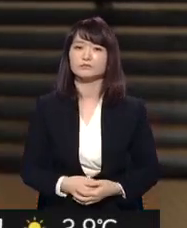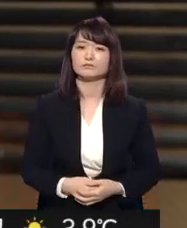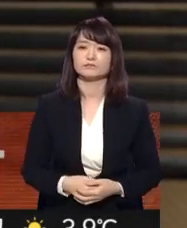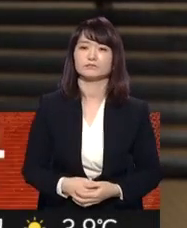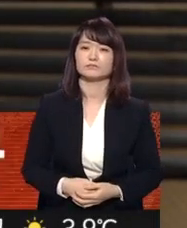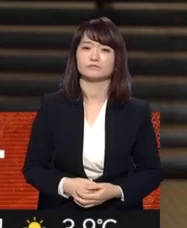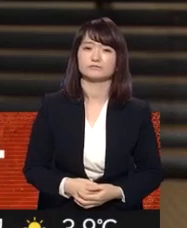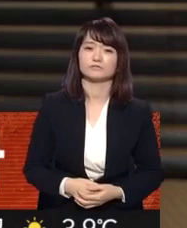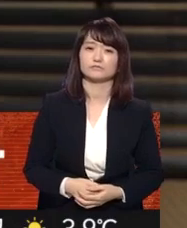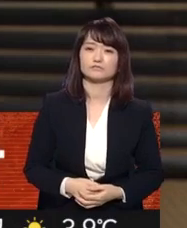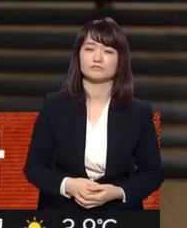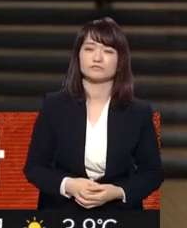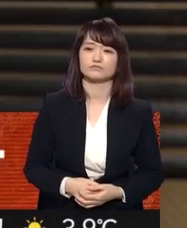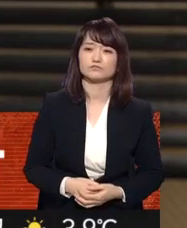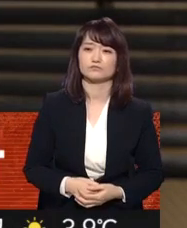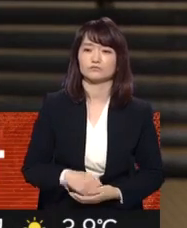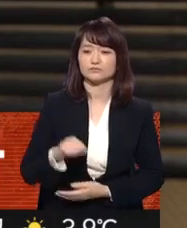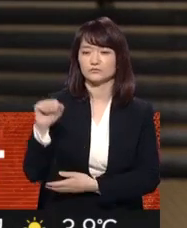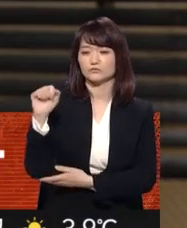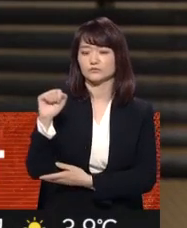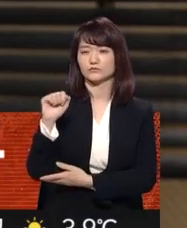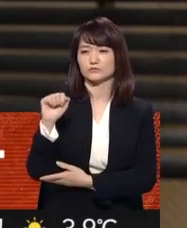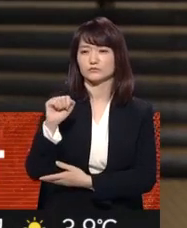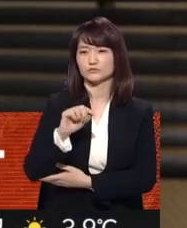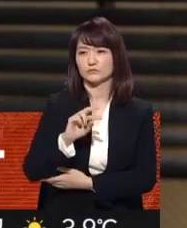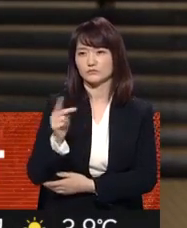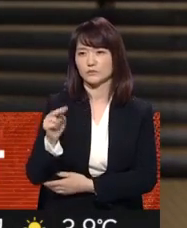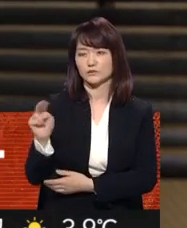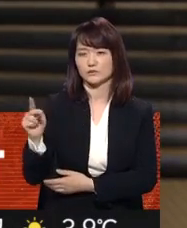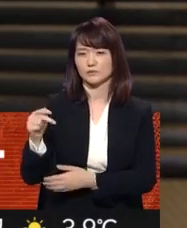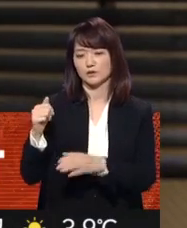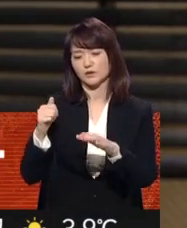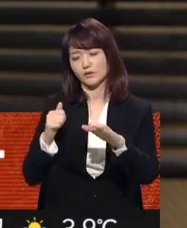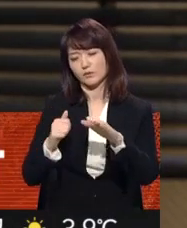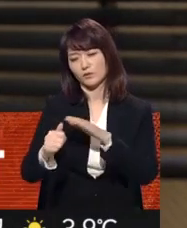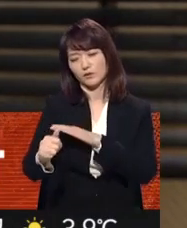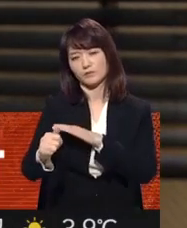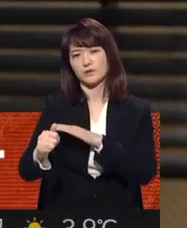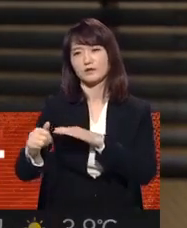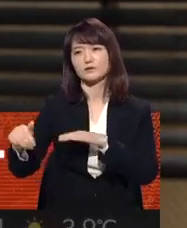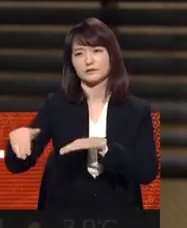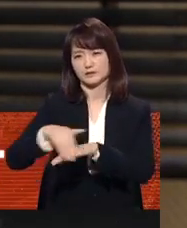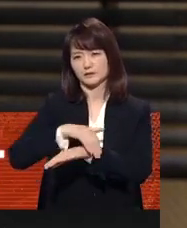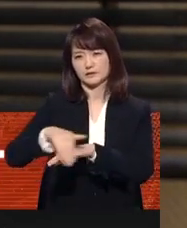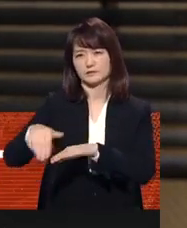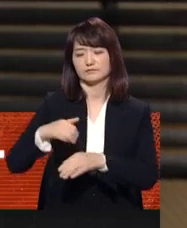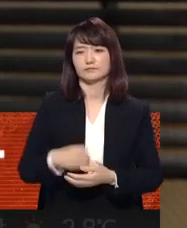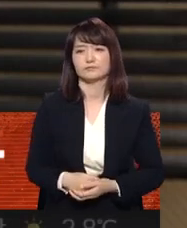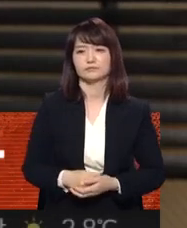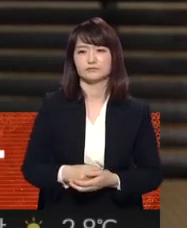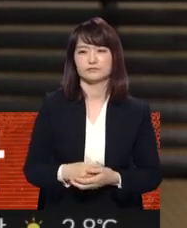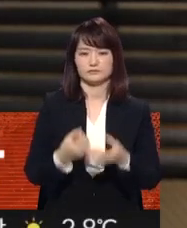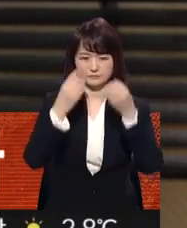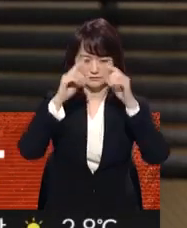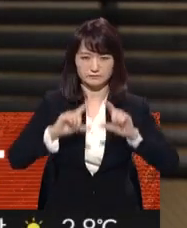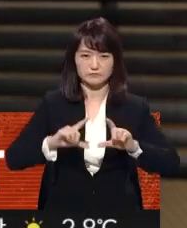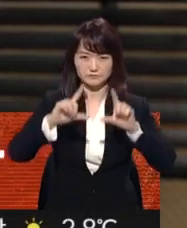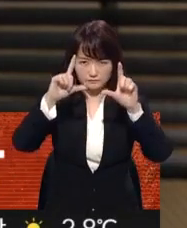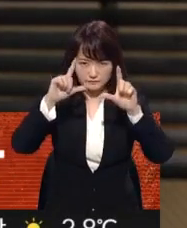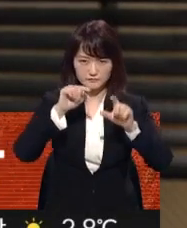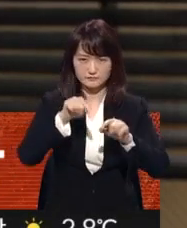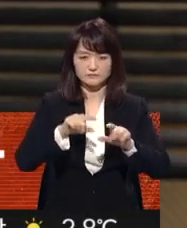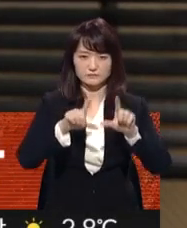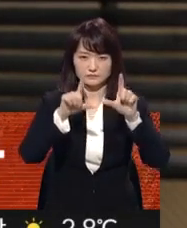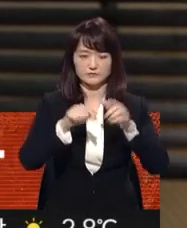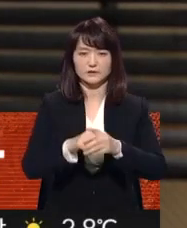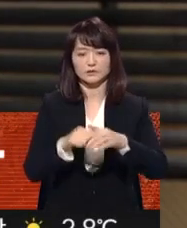좀 편하다고 하는게 운전병들끼리 그냥 번갈아가면서 외박을 나갔던 걸 기록 없이 설날 당일 날도 외역을 나왔었고